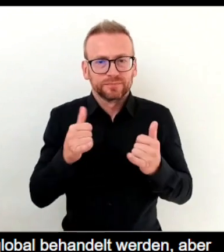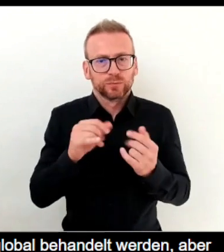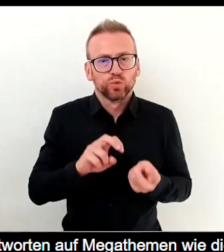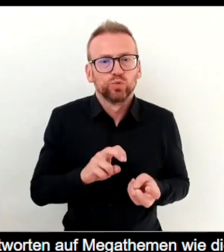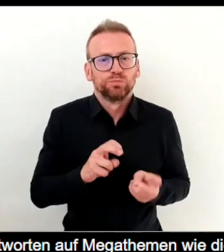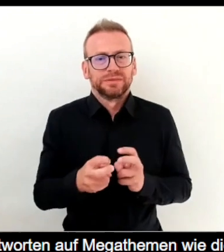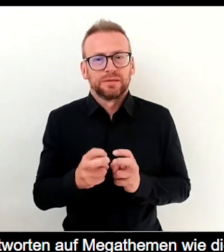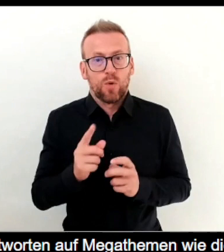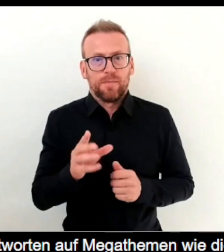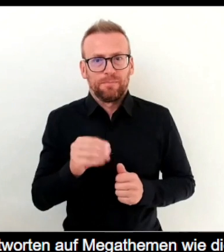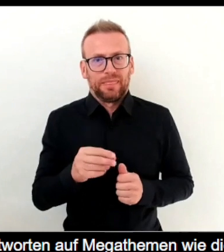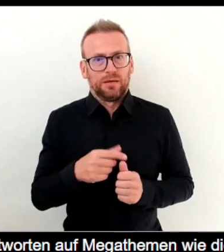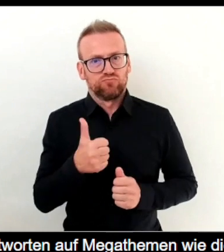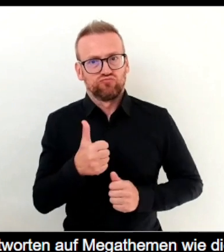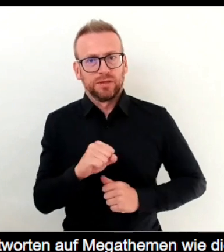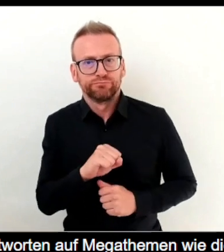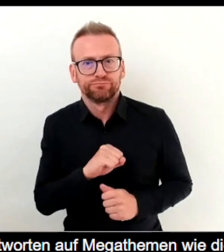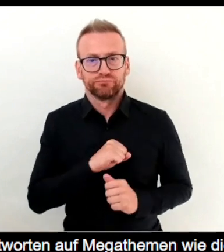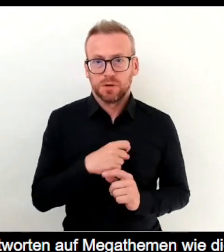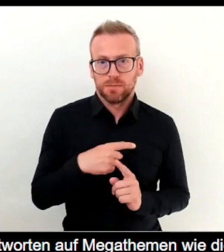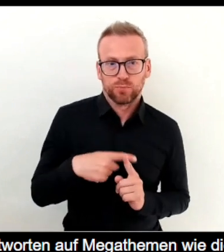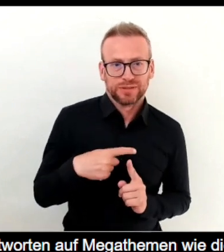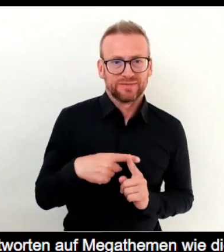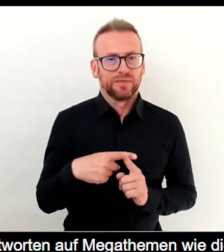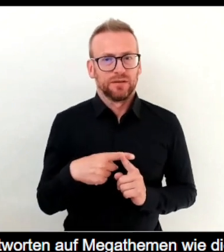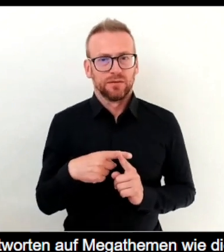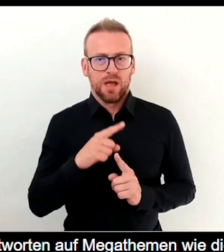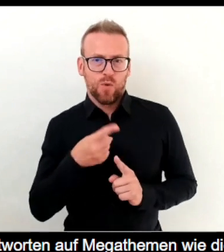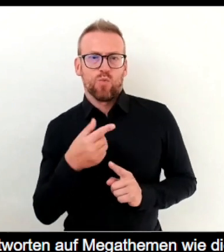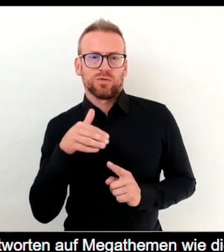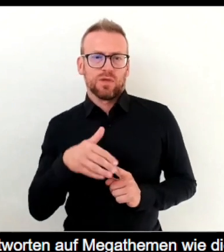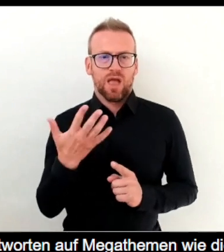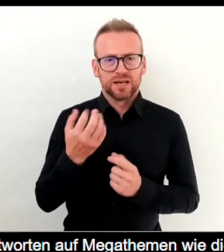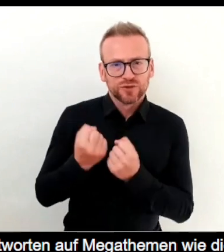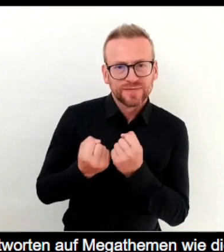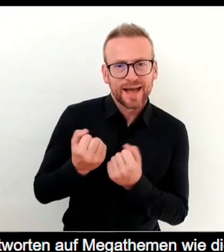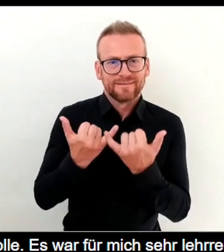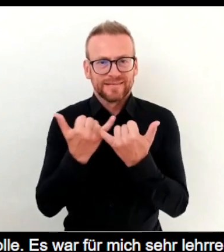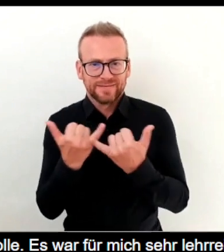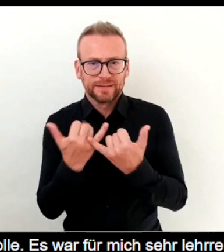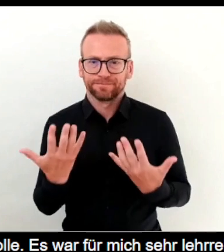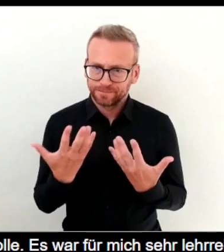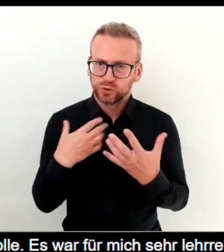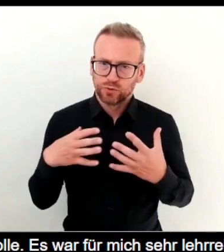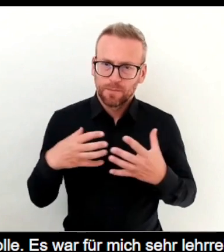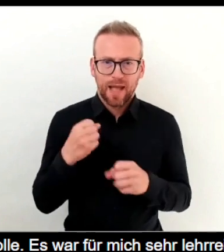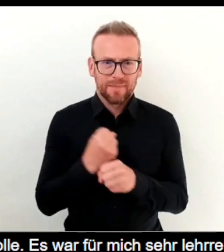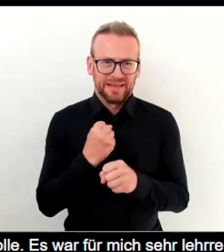Die Regionen werden unmittelbar beeinflusst, natürlich auch von Europas Positionierung global.